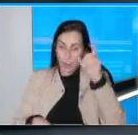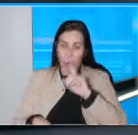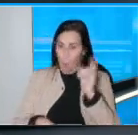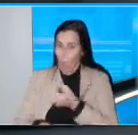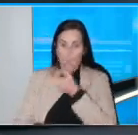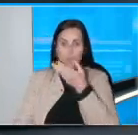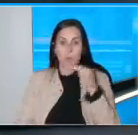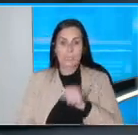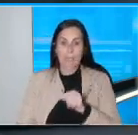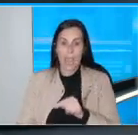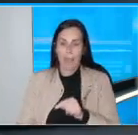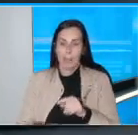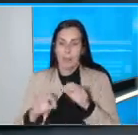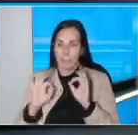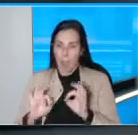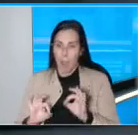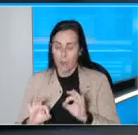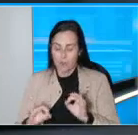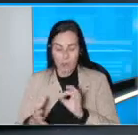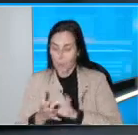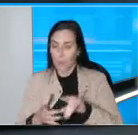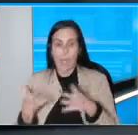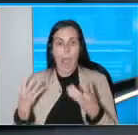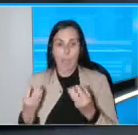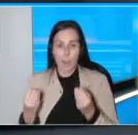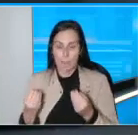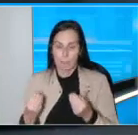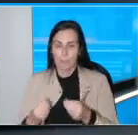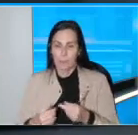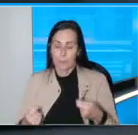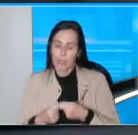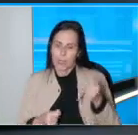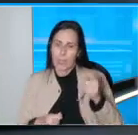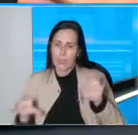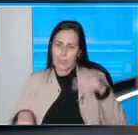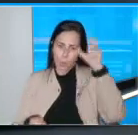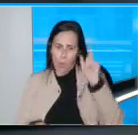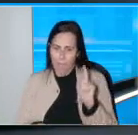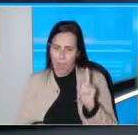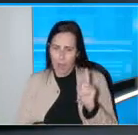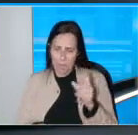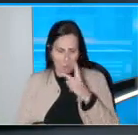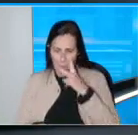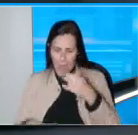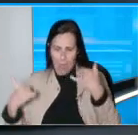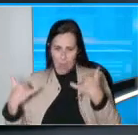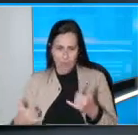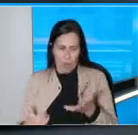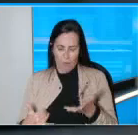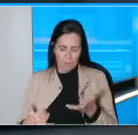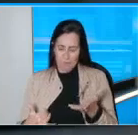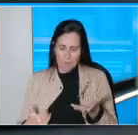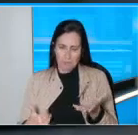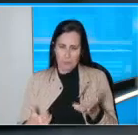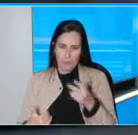ודברים כאלה, וממש יצאו מלא אייטמים, כמו שאומרים, סביב הבריאות של ארדואן. אגב, אם מסתכלים על הצרט שכבר